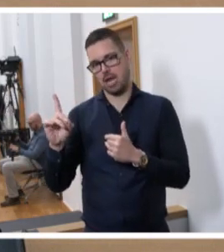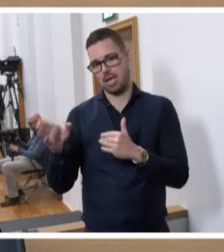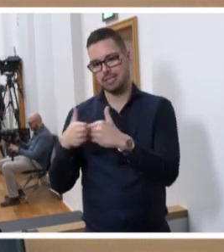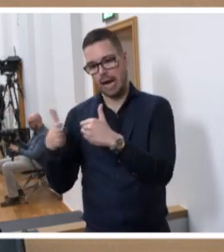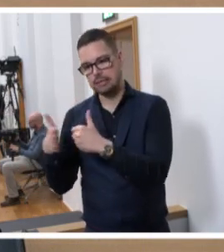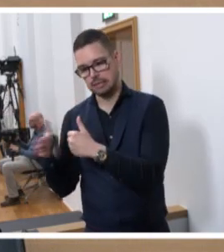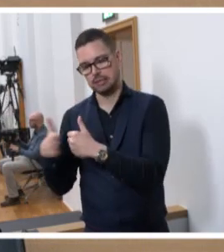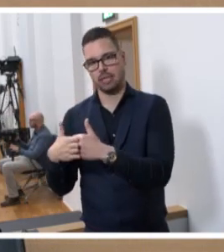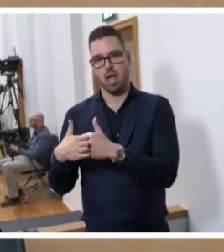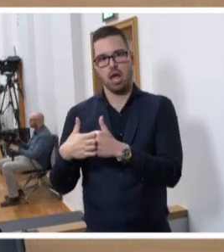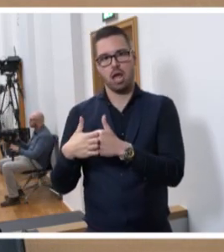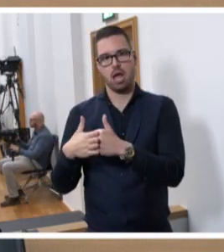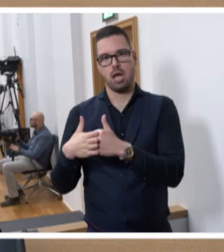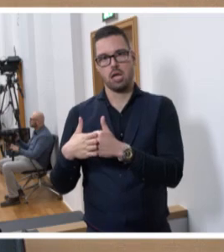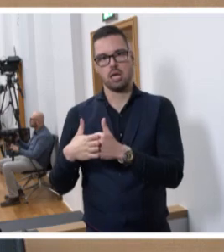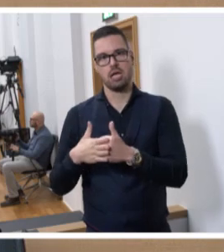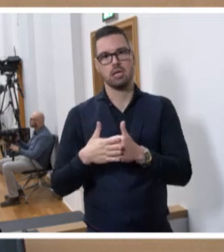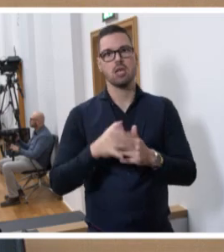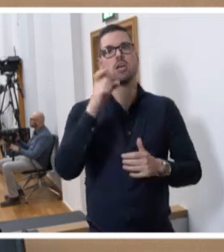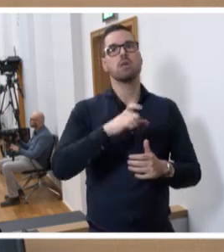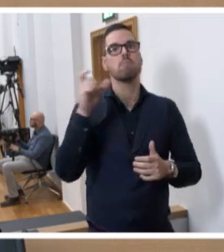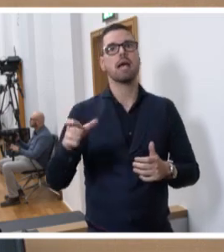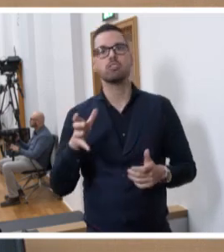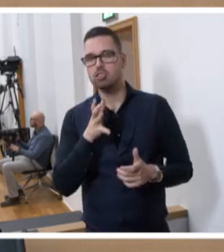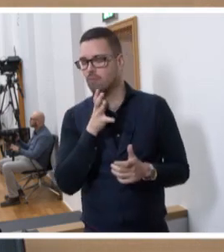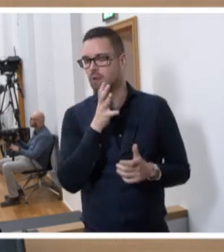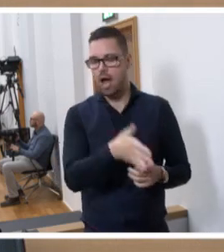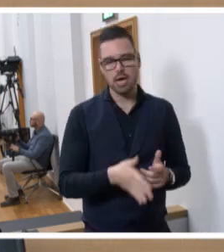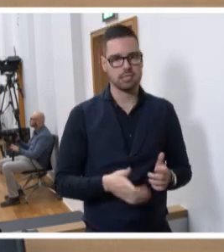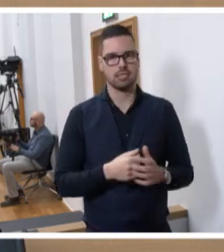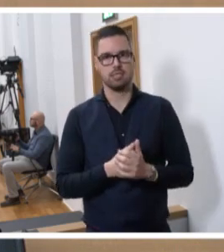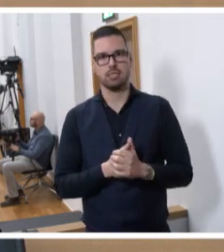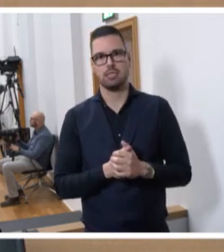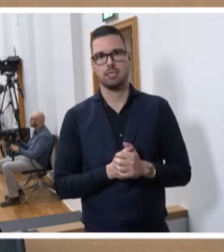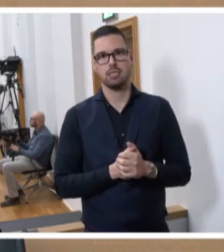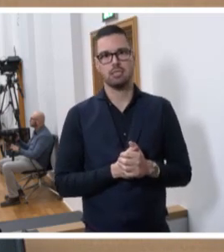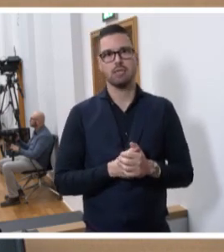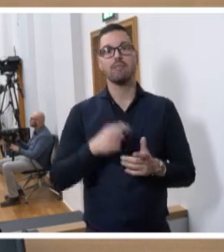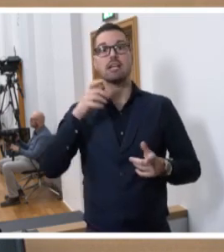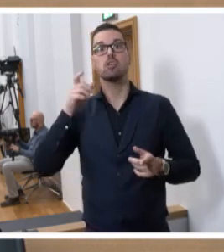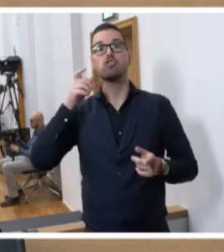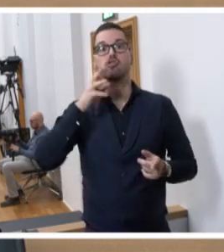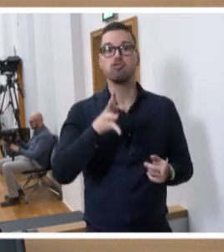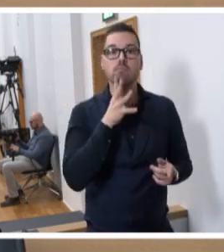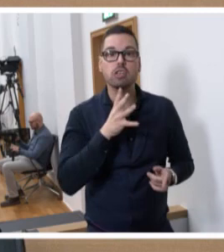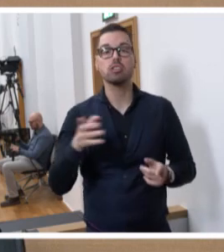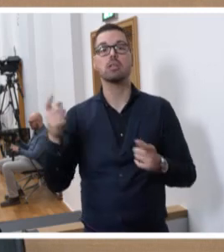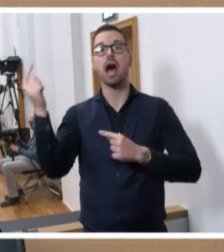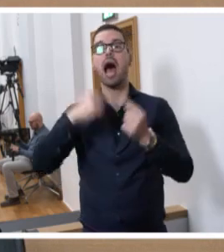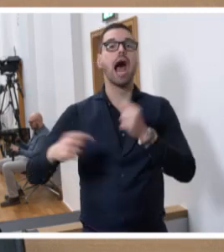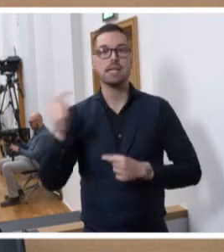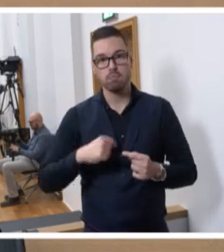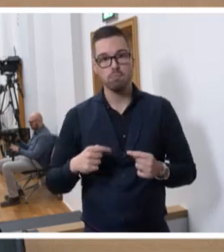das ist so das ist menschenverachtend was teilweise da gemacht wird ja das ist wenn man davon spricht Einbürgerung ja